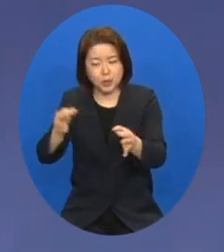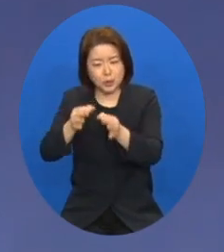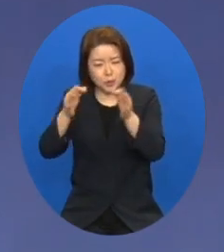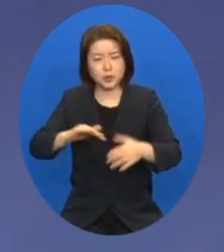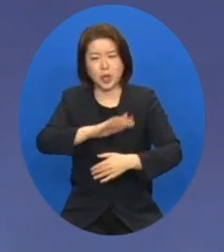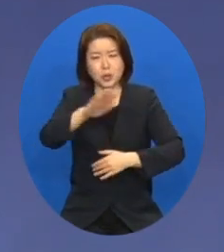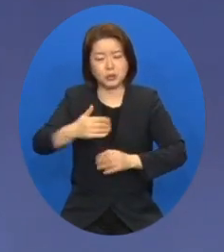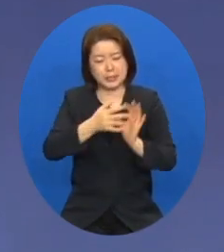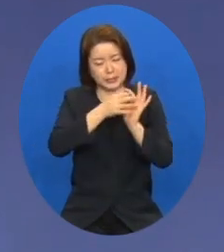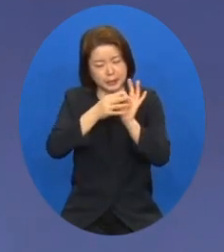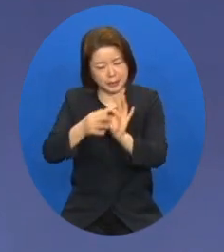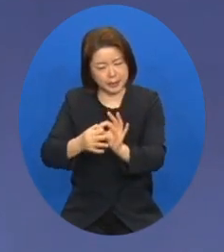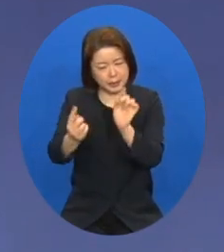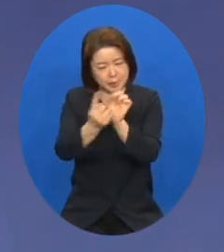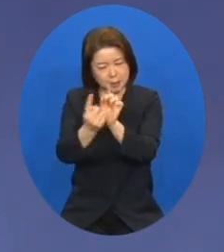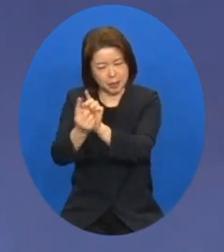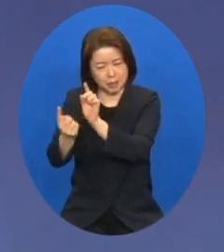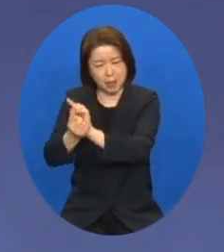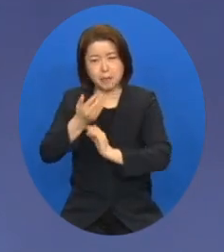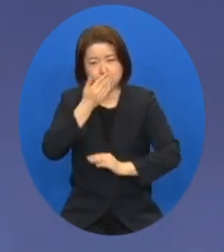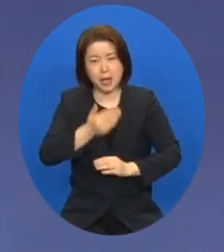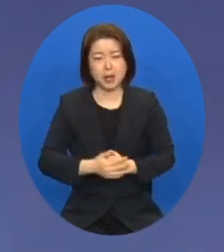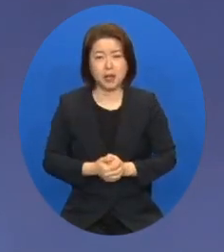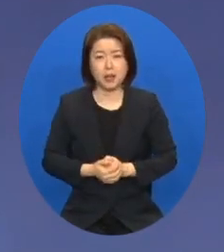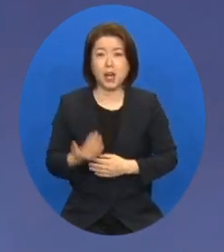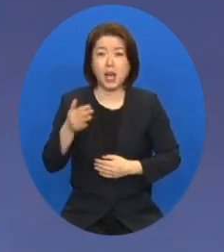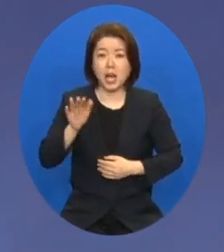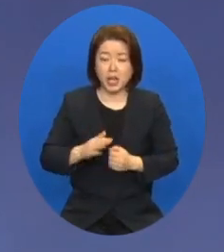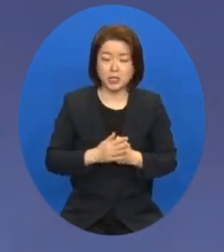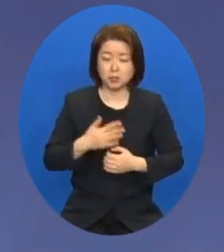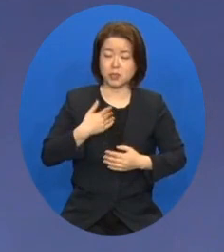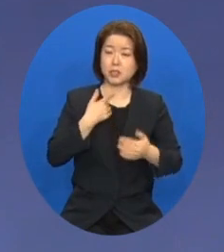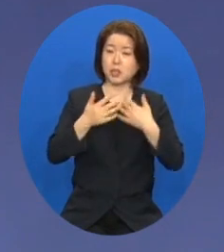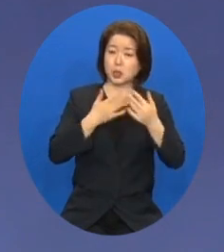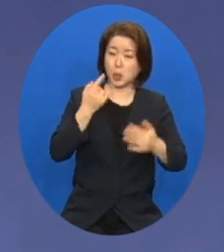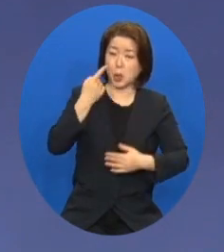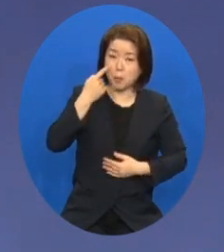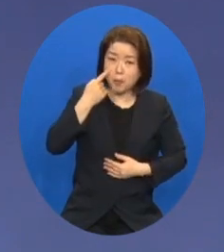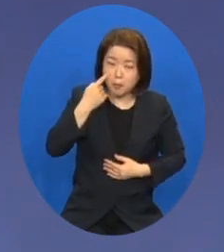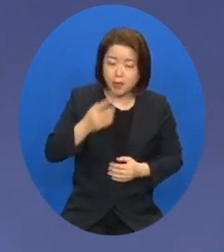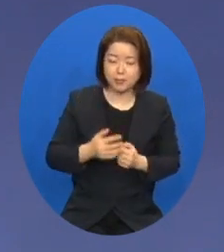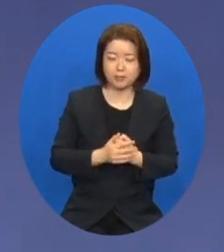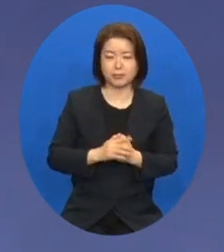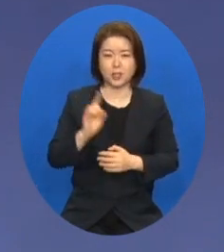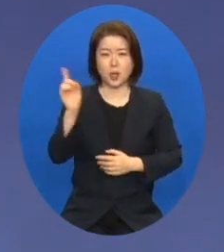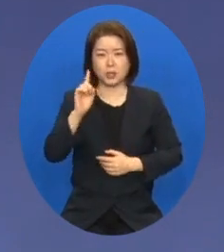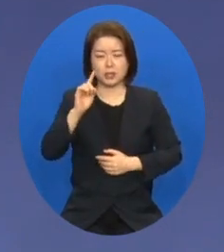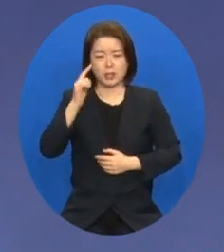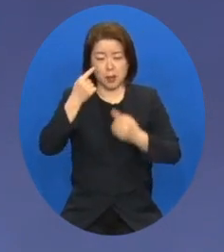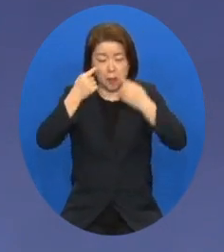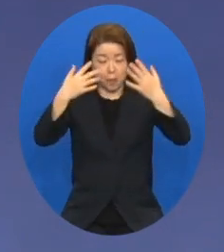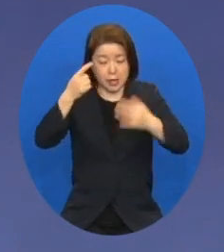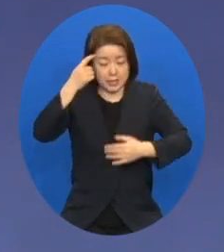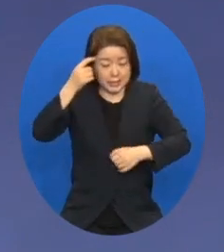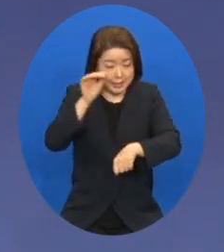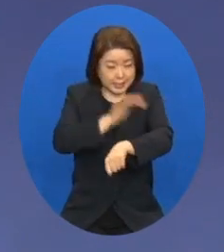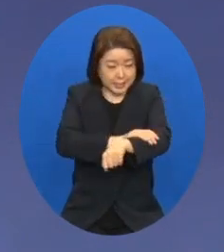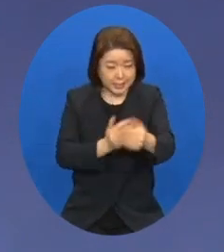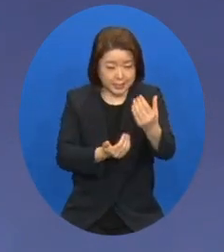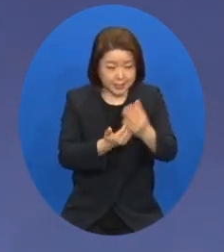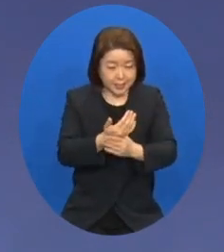계속 닥쳐 옵니다 그러나 저는 지금까지 경험에 비춰보면 이제는 어떤 뚜렷한 지혜가 생기는 것을